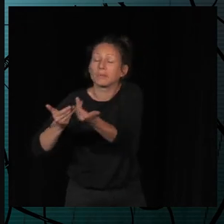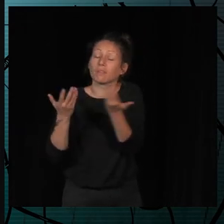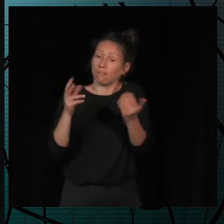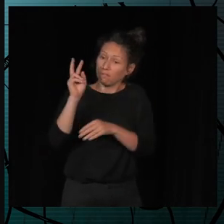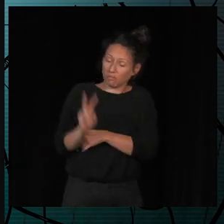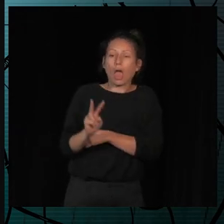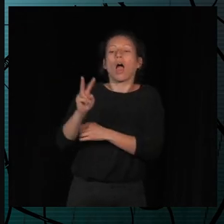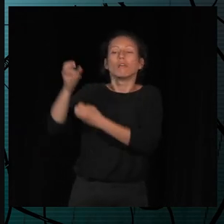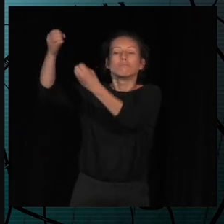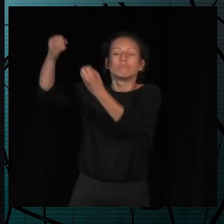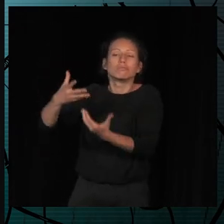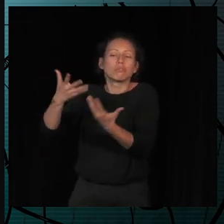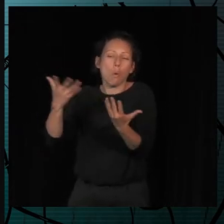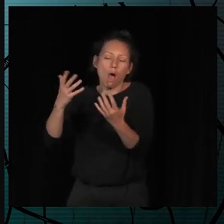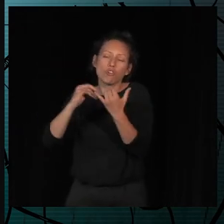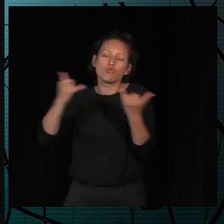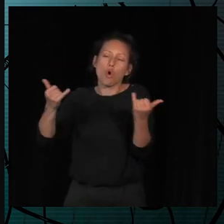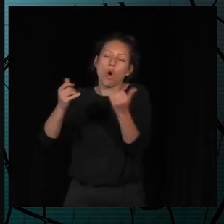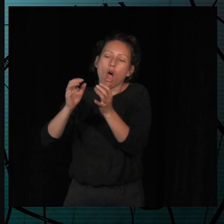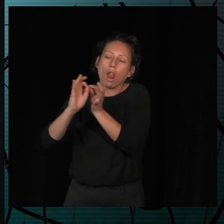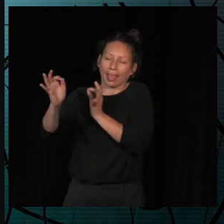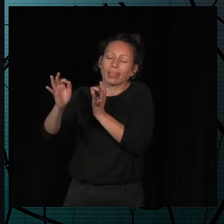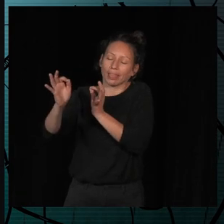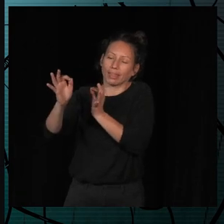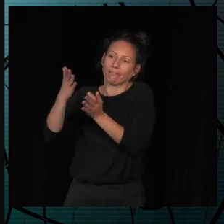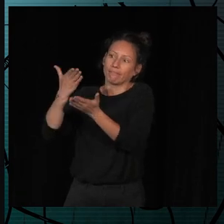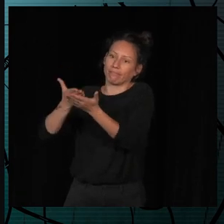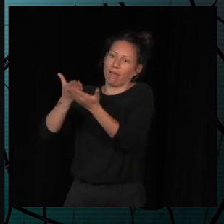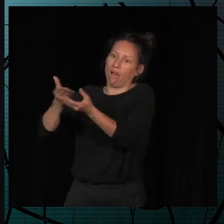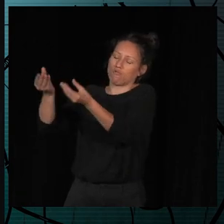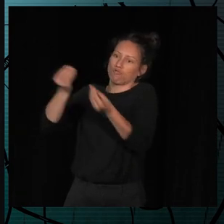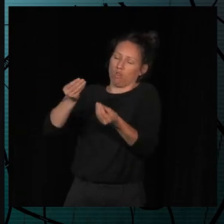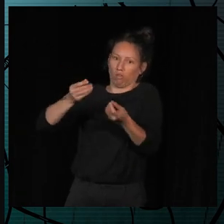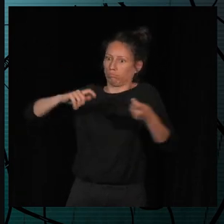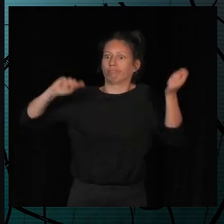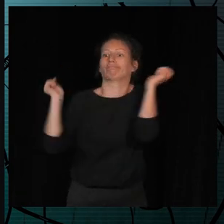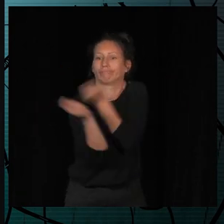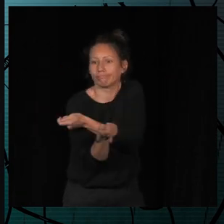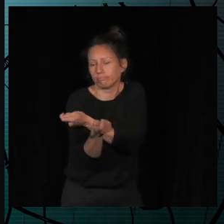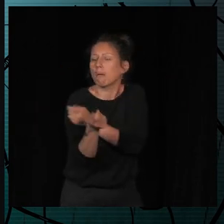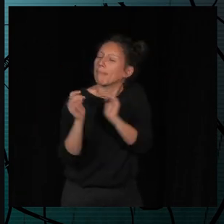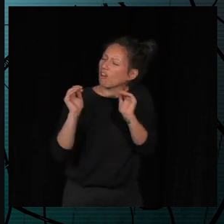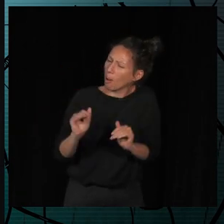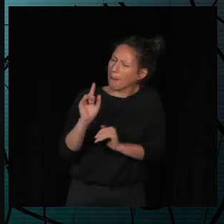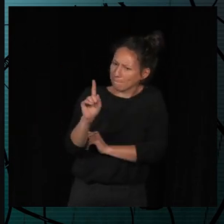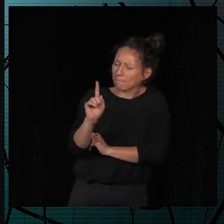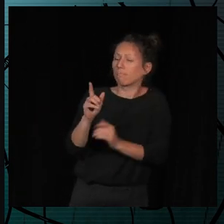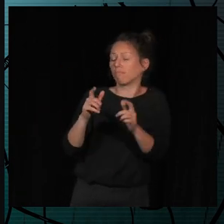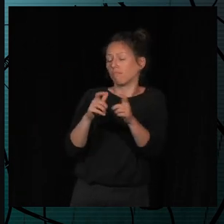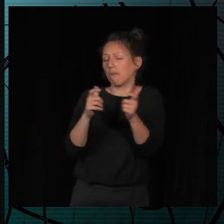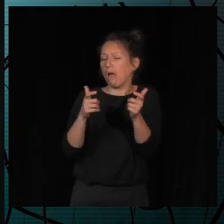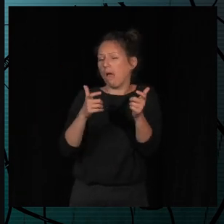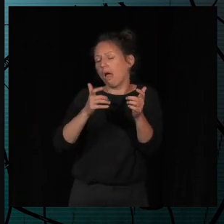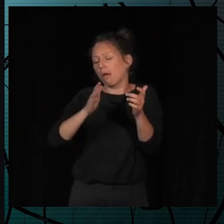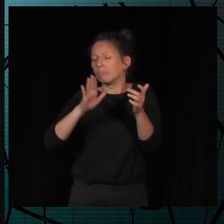mais quand même moi je suis je je dirais que je trouve que l'industrie du jeu vidéo comme les gars fames